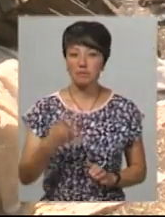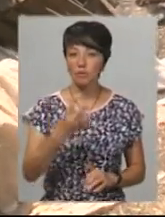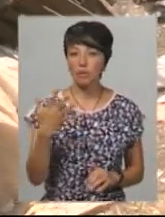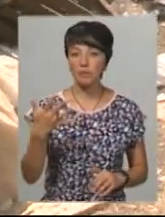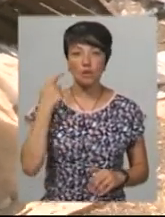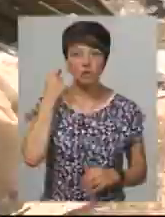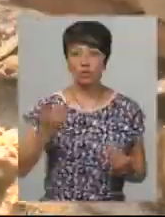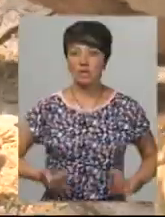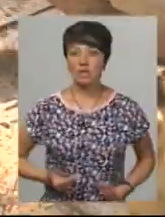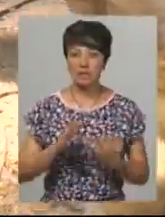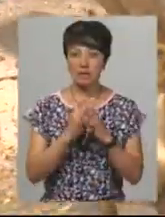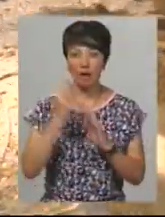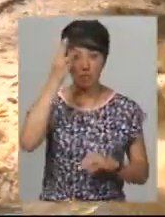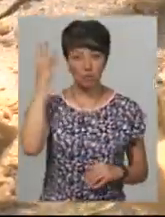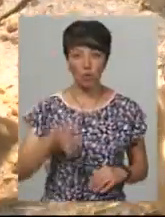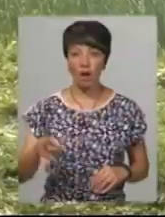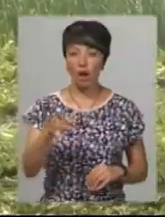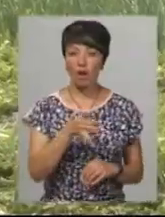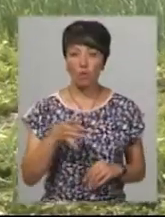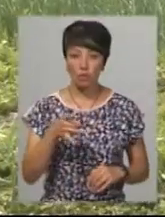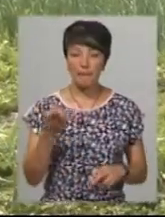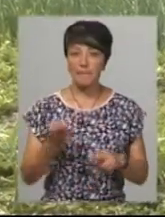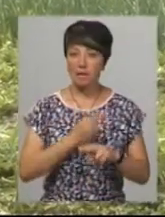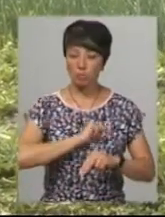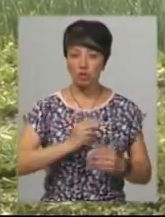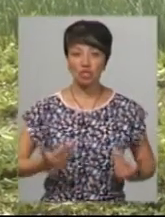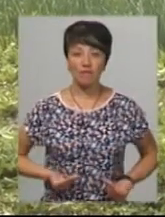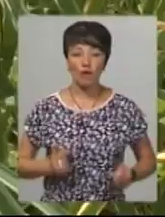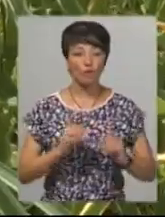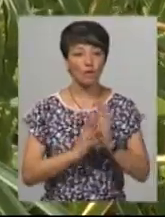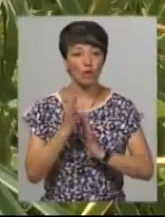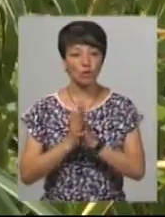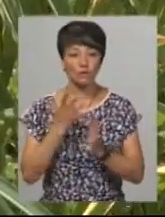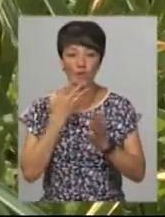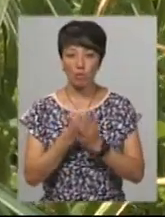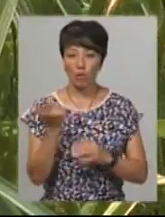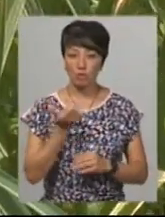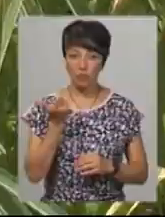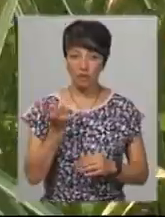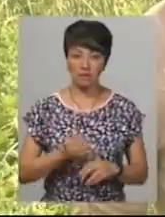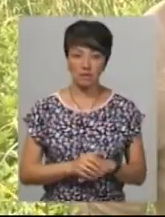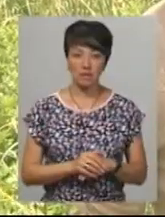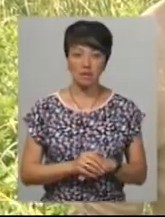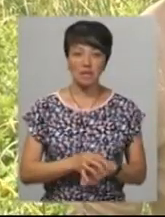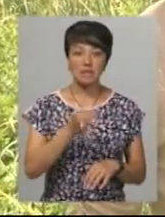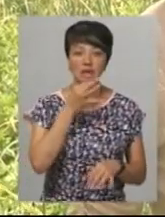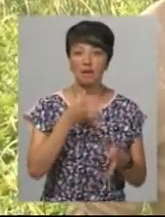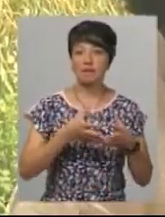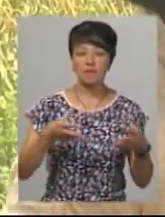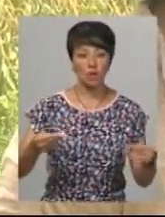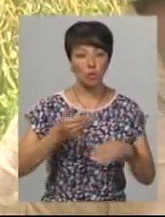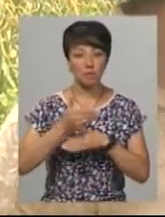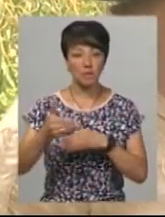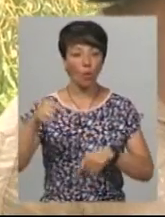45-річна жителька Немичинці Хмельницького району Ольга Пастерук безробітна. Живе з того, що вирощує в своєму господарстві. З ранньої весни до пізньої осені.